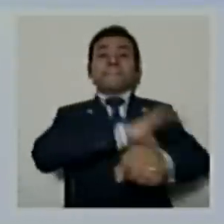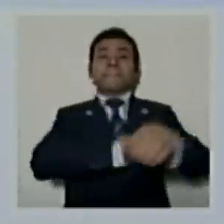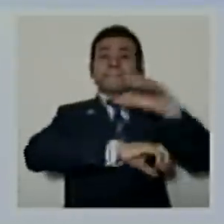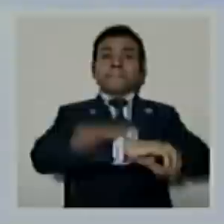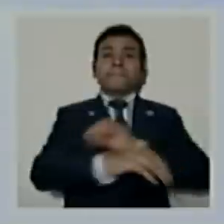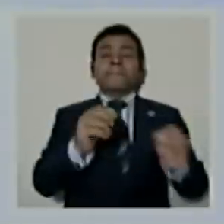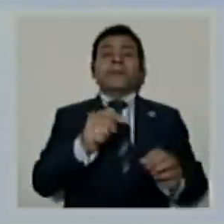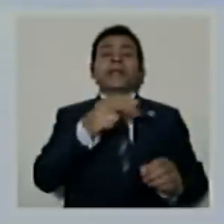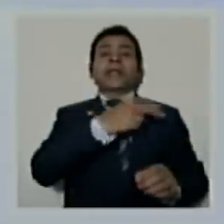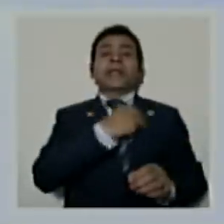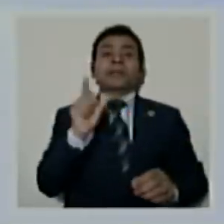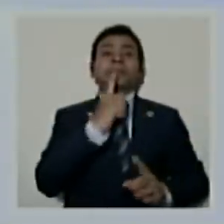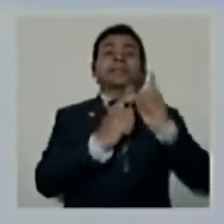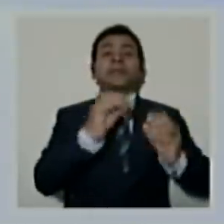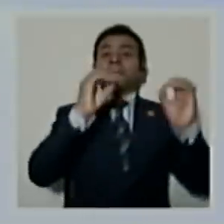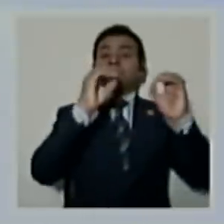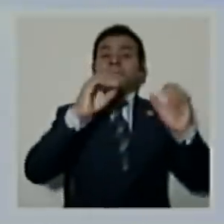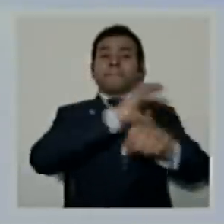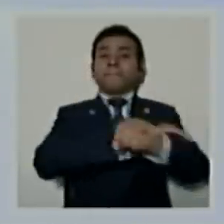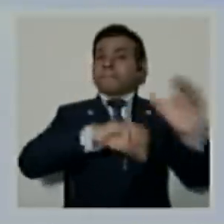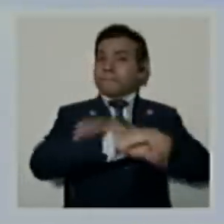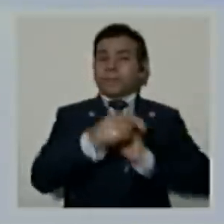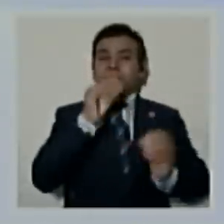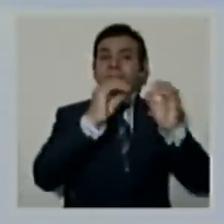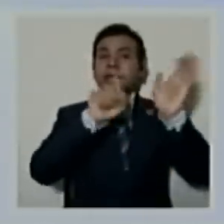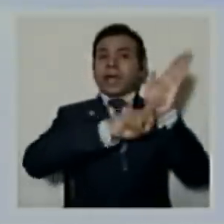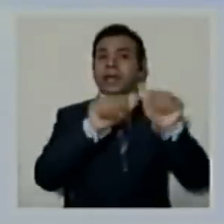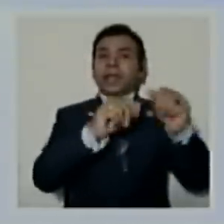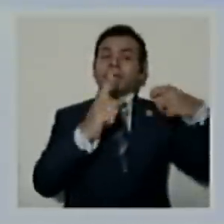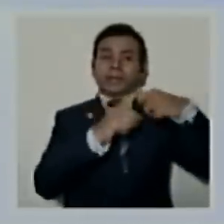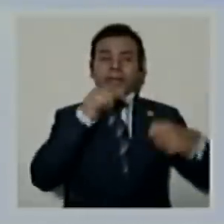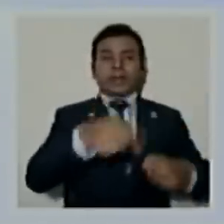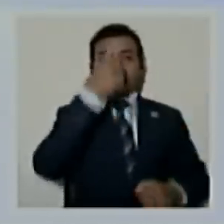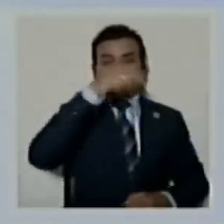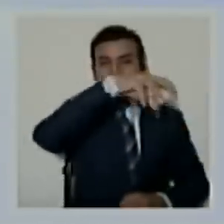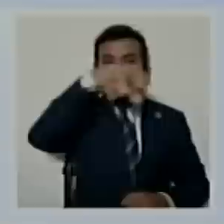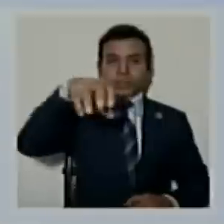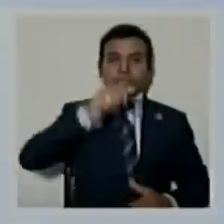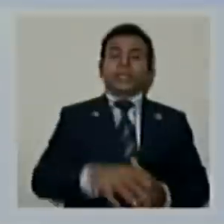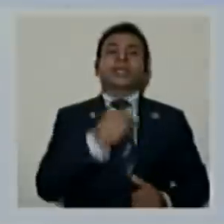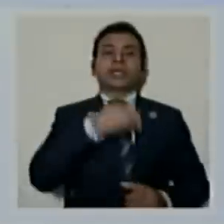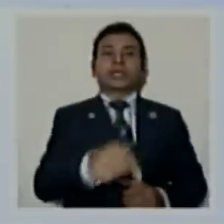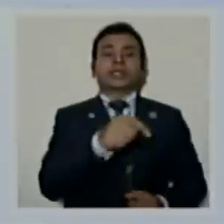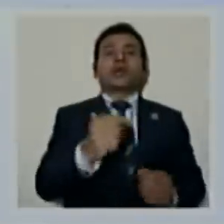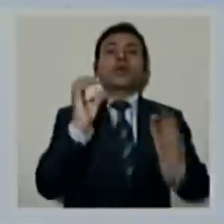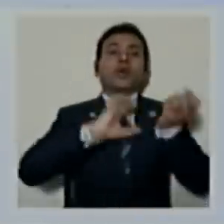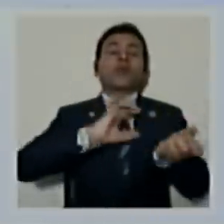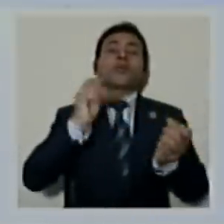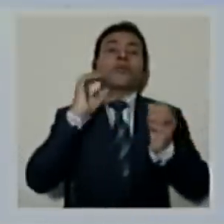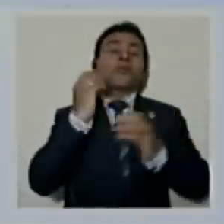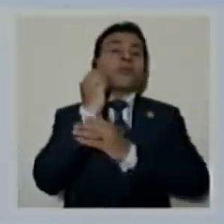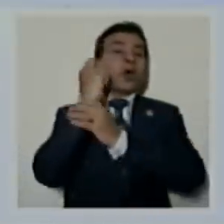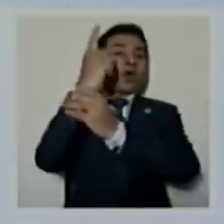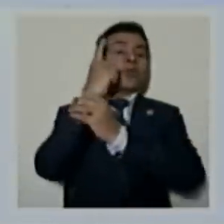বনানীতে, উত্তরায়, এবং আমাদের ব্র্যাকও এই বিষয়ে সহযোগিতা করছে। ইতিমধ্যে ব্র্যাকের 10টি বুথ কার্যক্রম চলমান